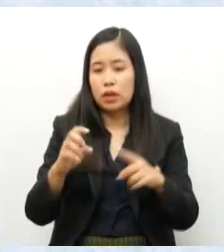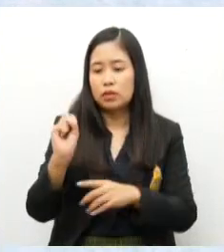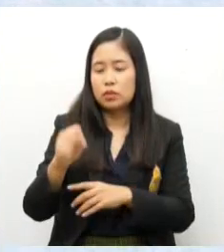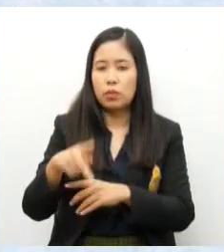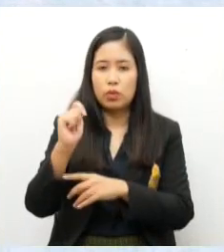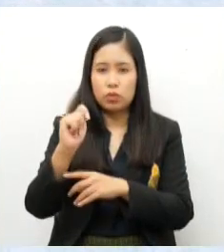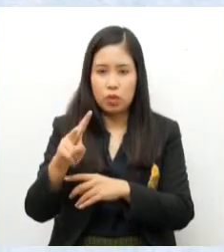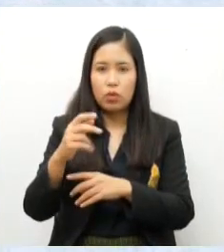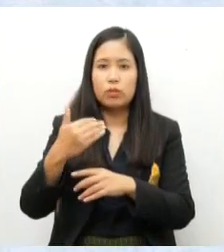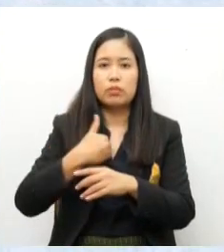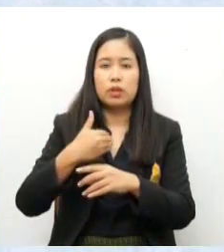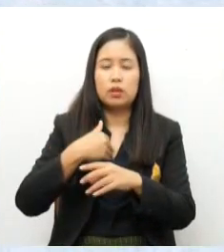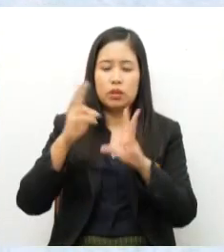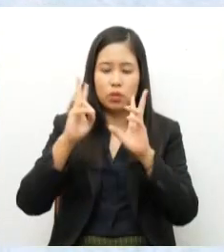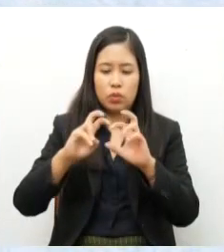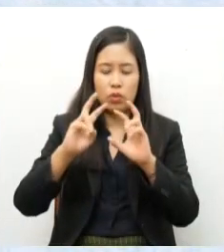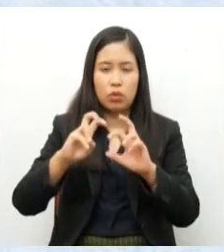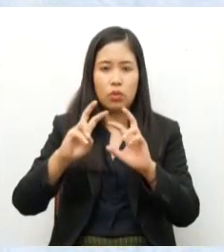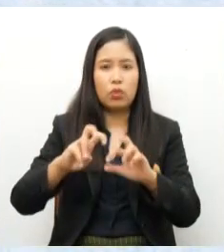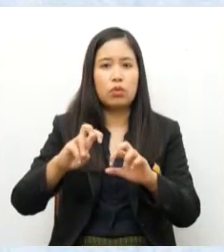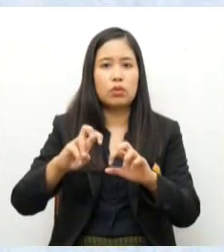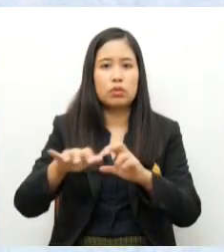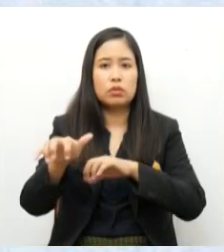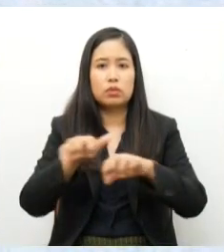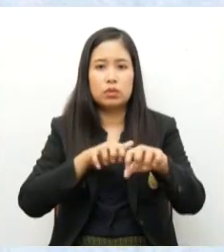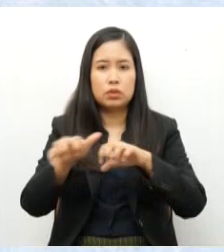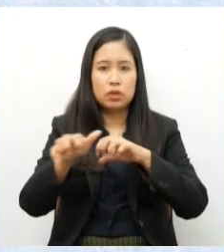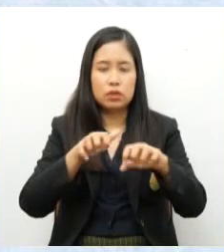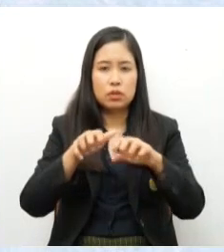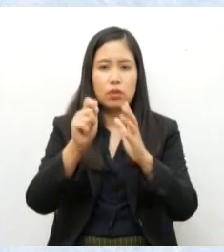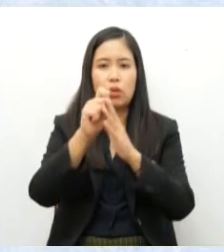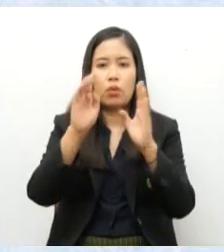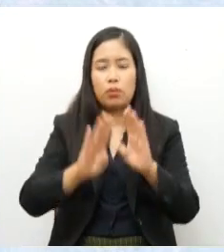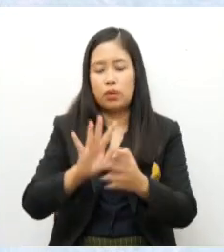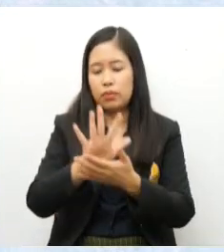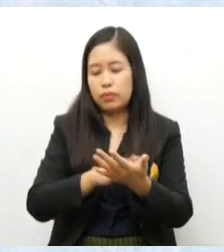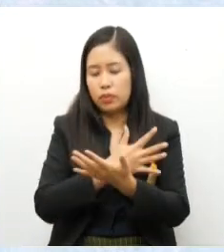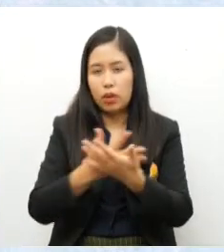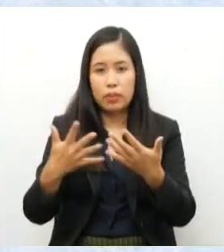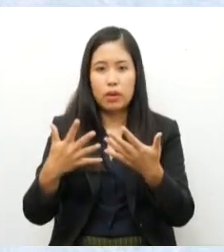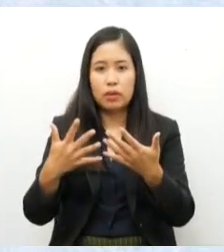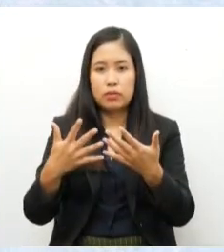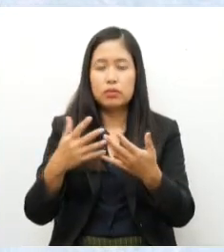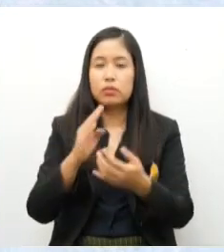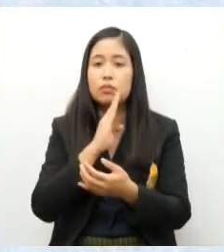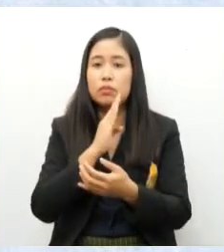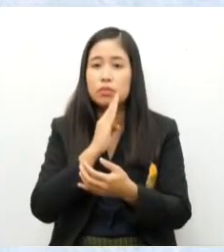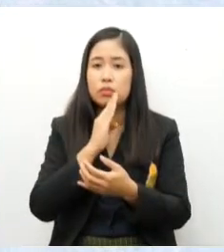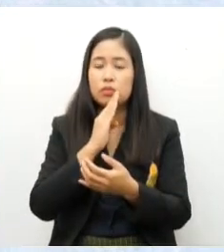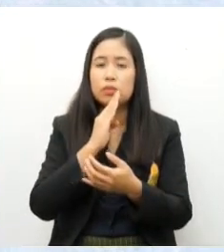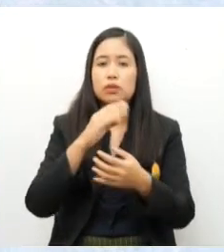ได้ดำเนินการวิเคราะห์แล้วก็จะลองออกแบบวางแผนว่าอันที่หนึ่งเนี่ยถ้าขอใช้บัญ